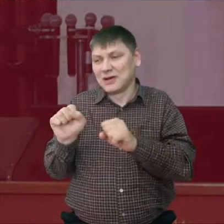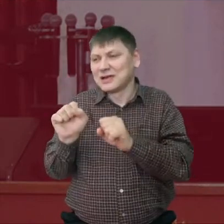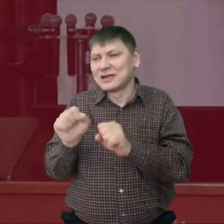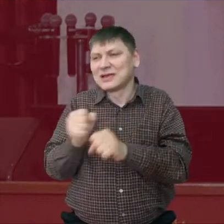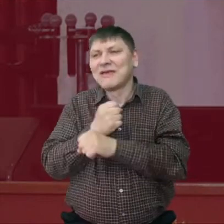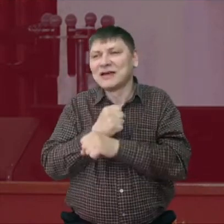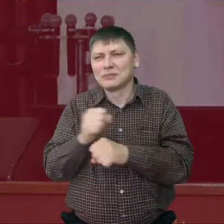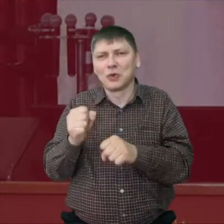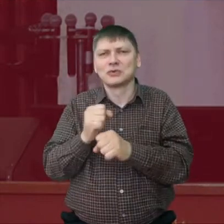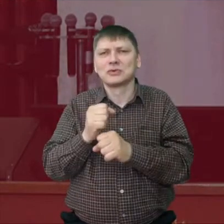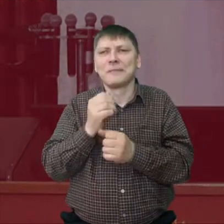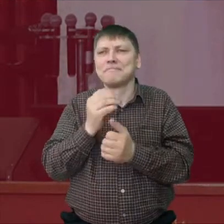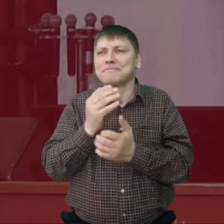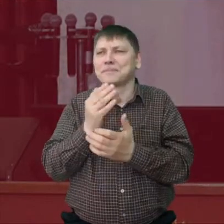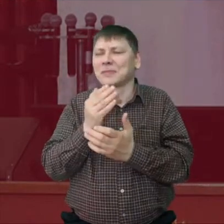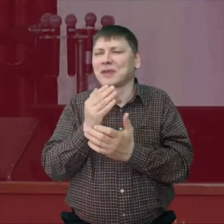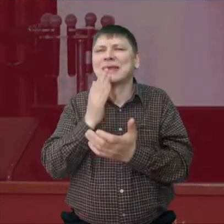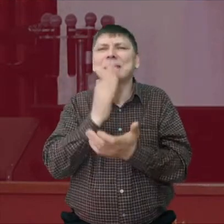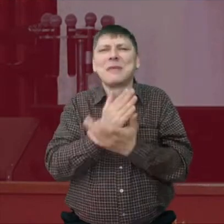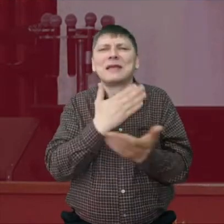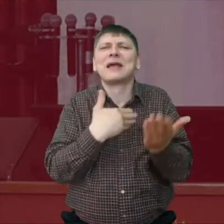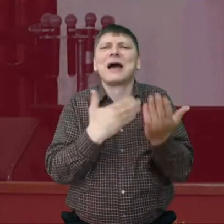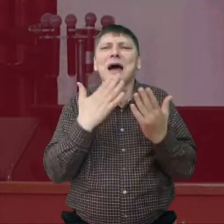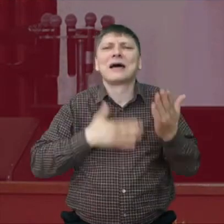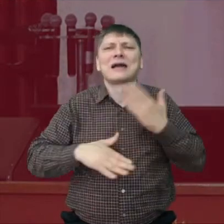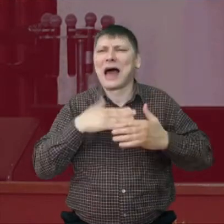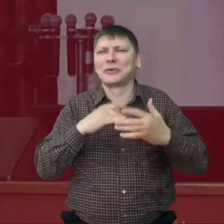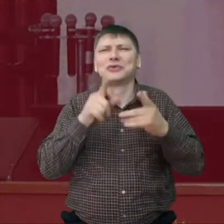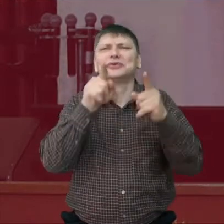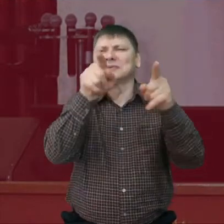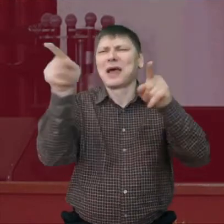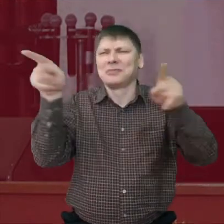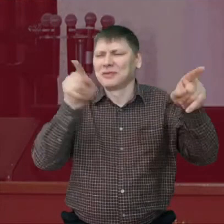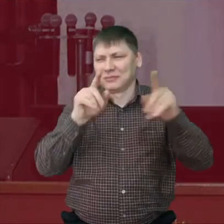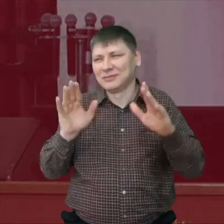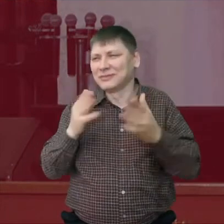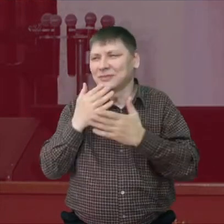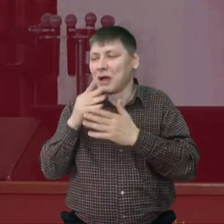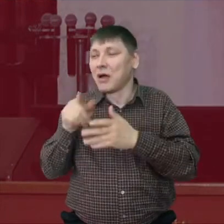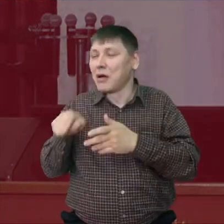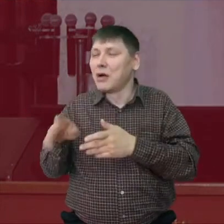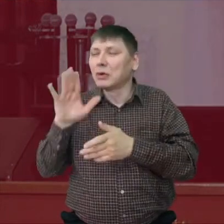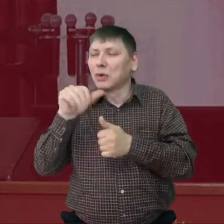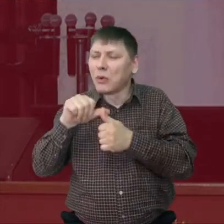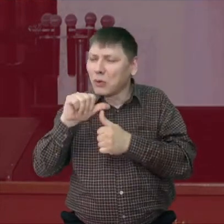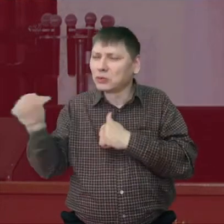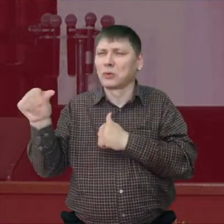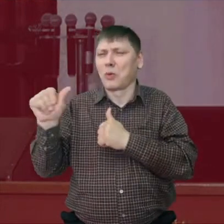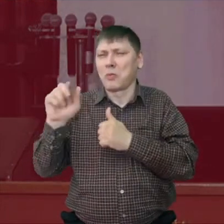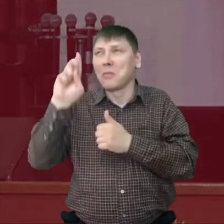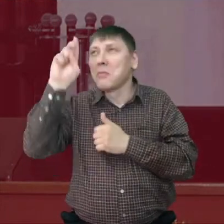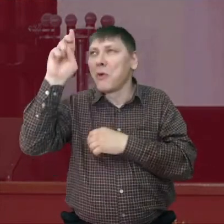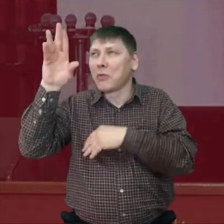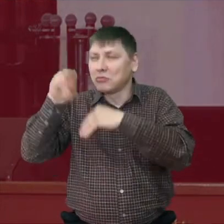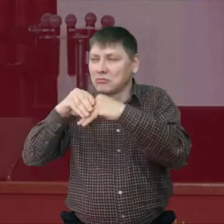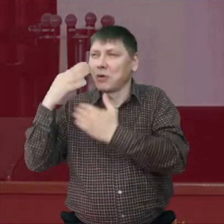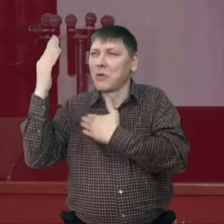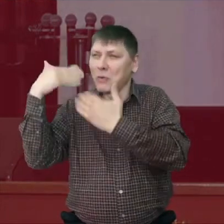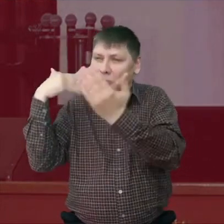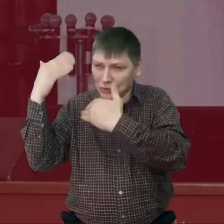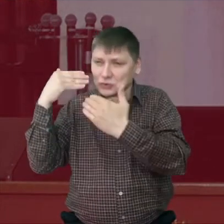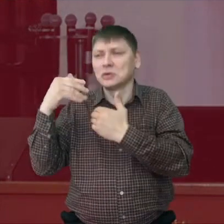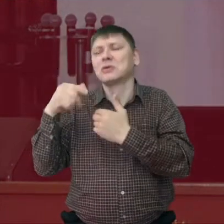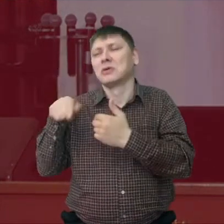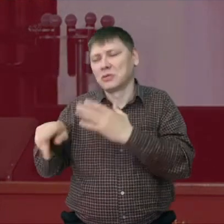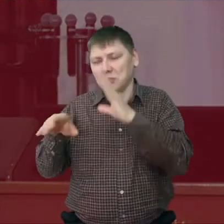иметь такую радость, не имея отношений с Богом. Евангелие от Иоанна, 15 глава, 11 стих. «Это сказал я вам, да радость